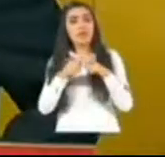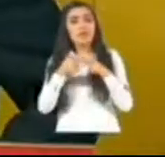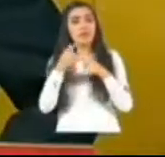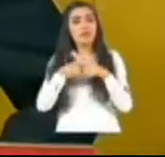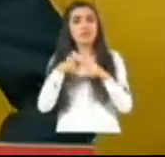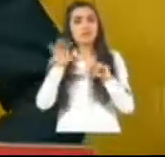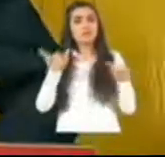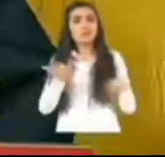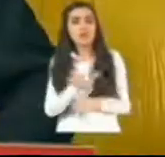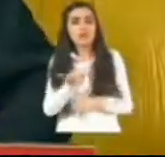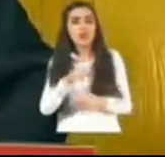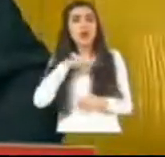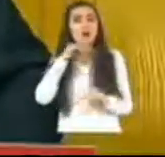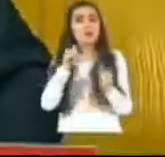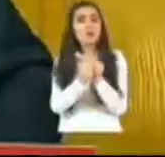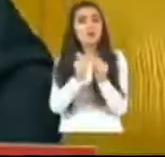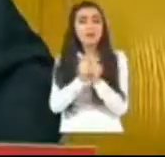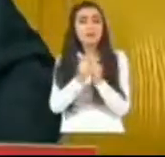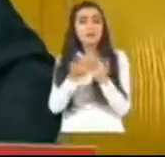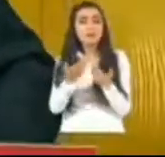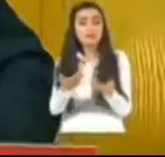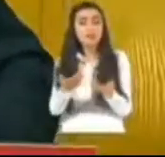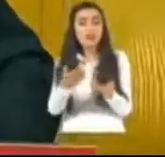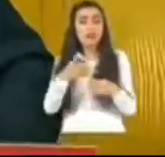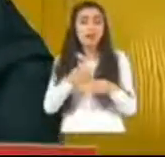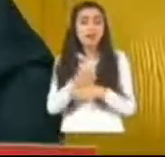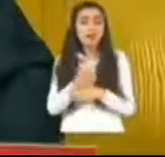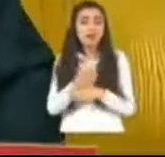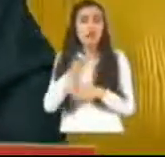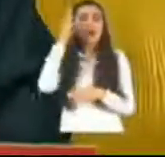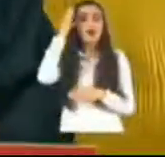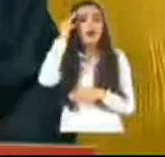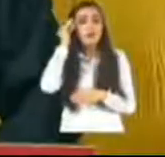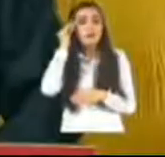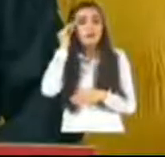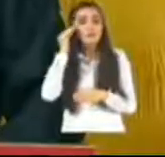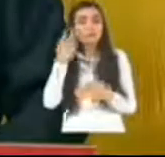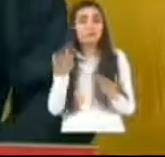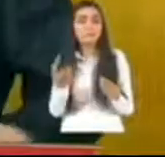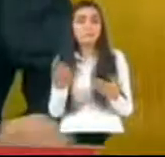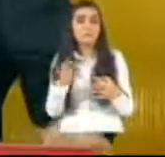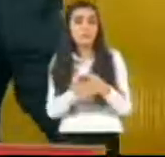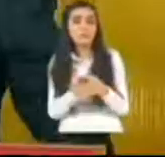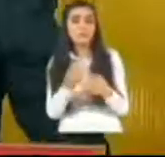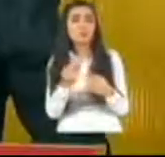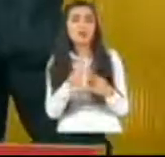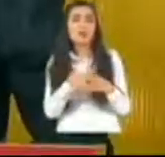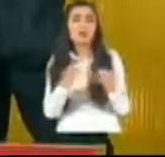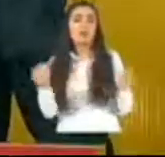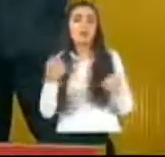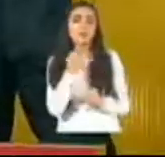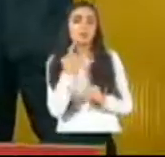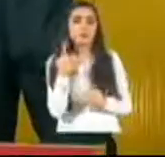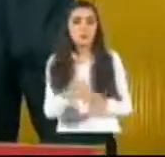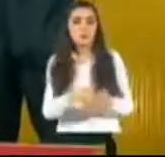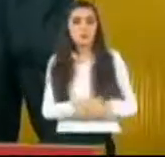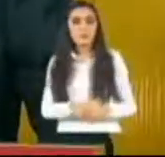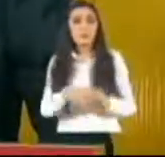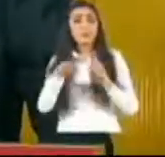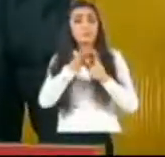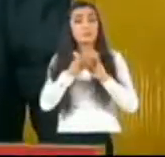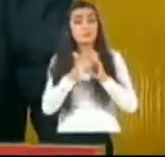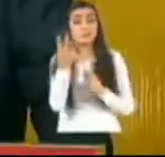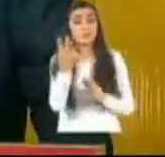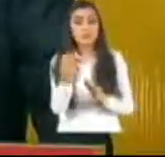Türkiye'nin Avrupa Birliği macerası aslında anlam ve bağlayıcılığını çoktan kaybetmiştir.